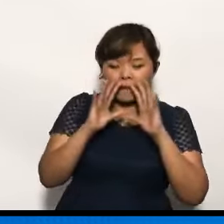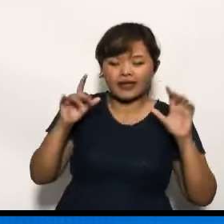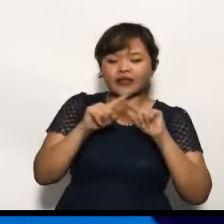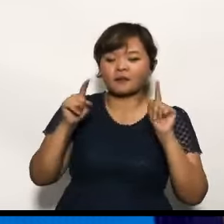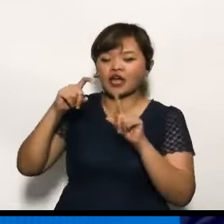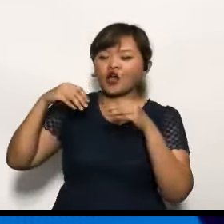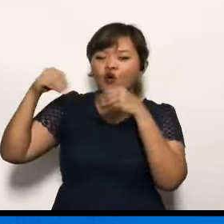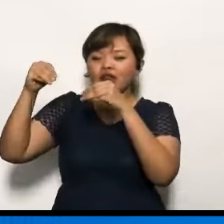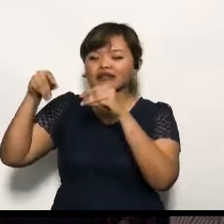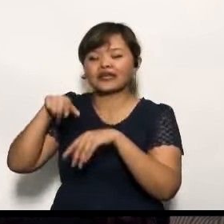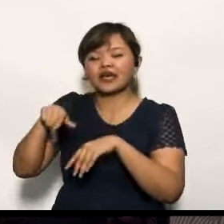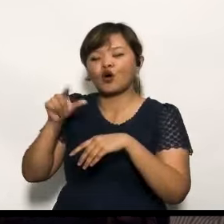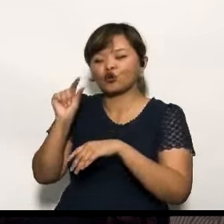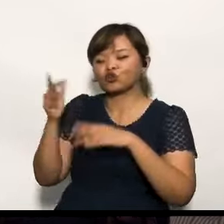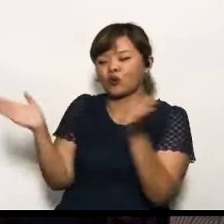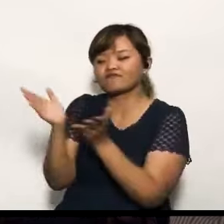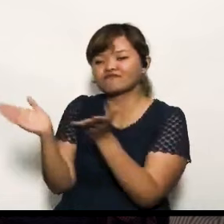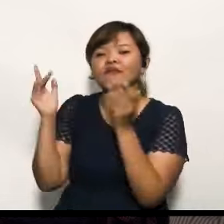quality to maintain.